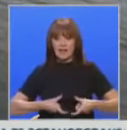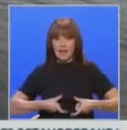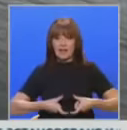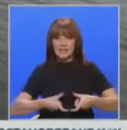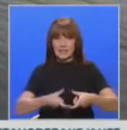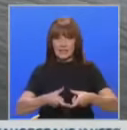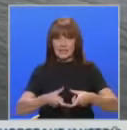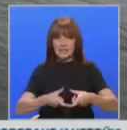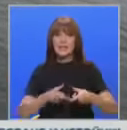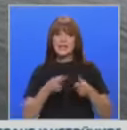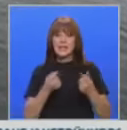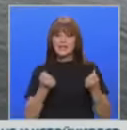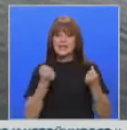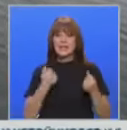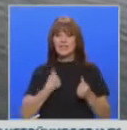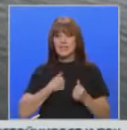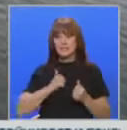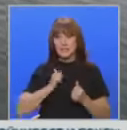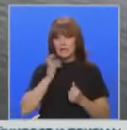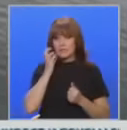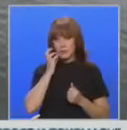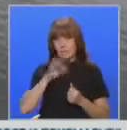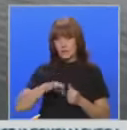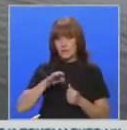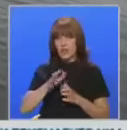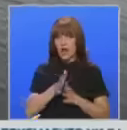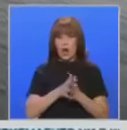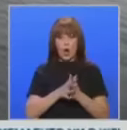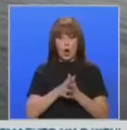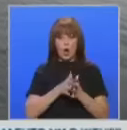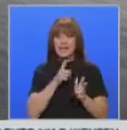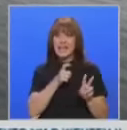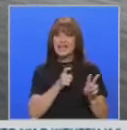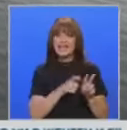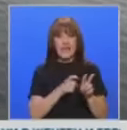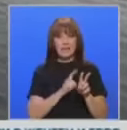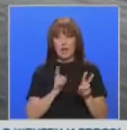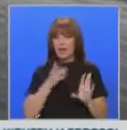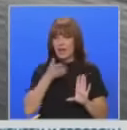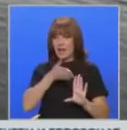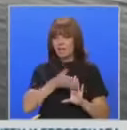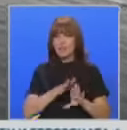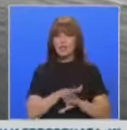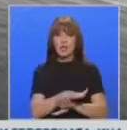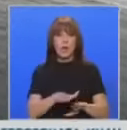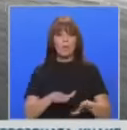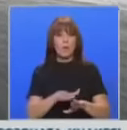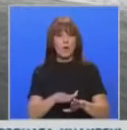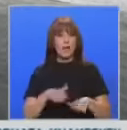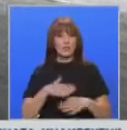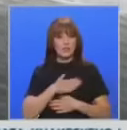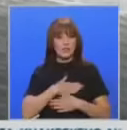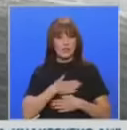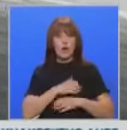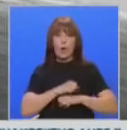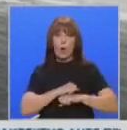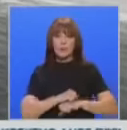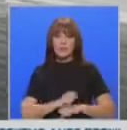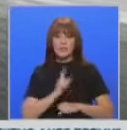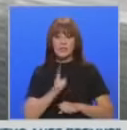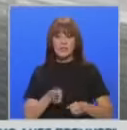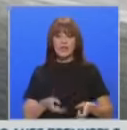функцията си. Затова от здравната инспекция в Бургас препоръчват хората в района на Царево да не влизат в морето в близките няколко дни. Общината трябва да